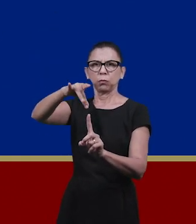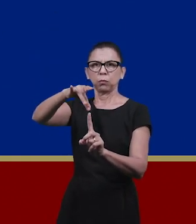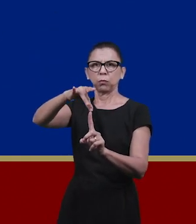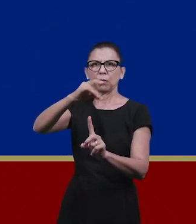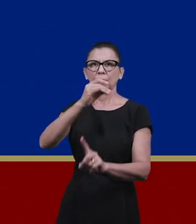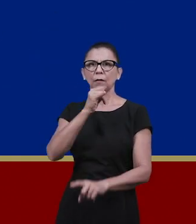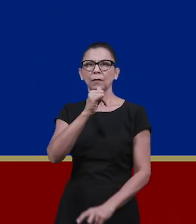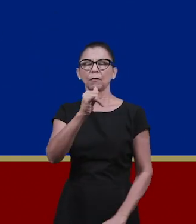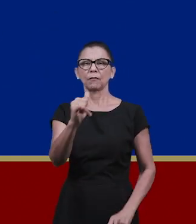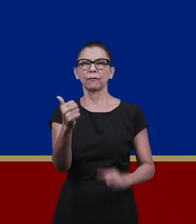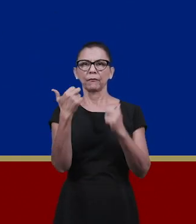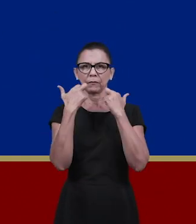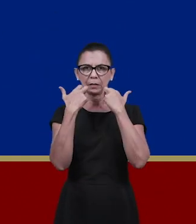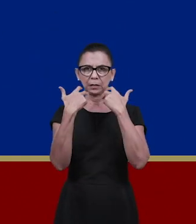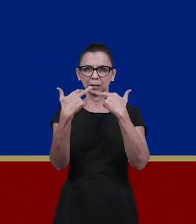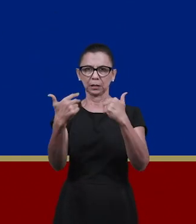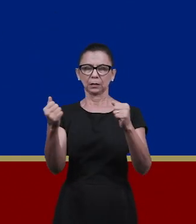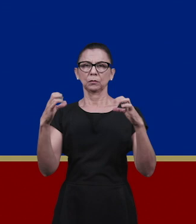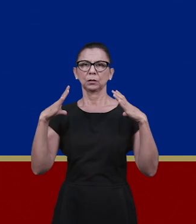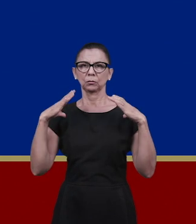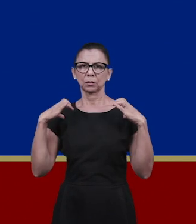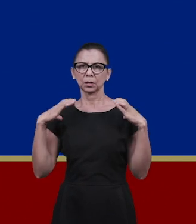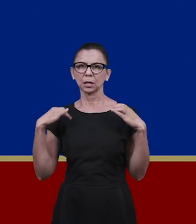langue, il prophétisait.